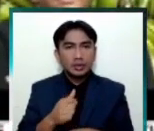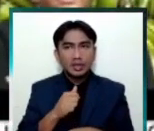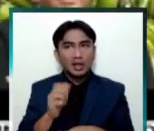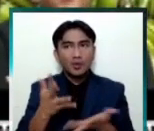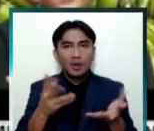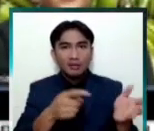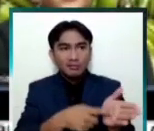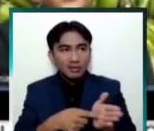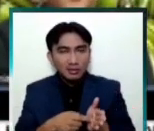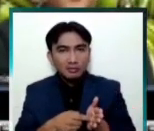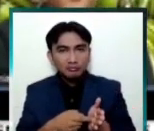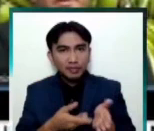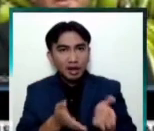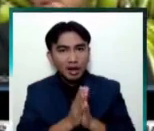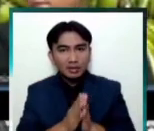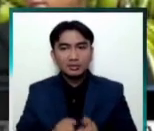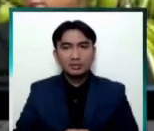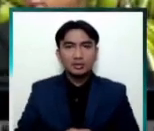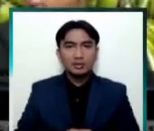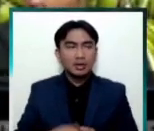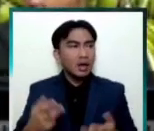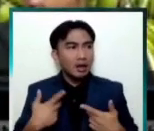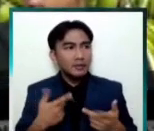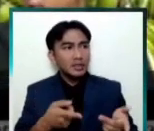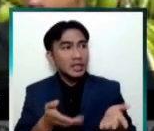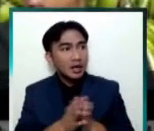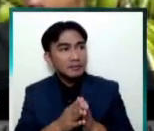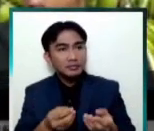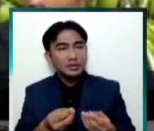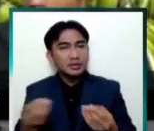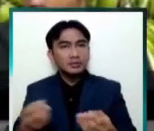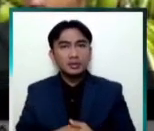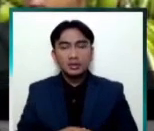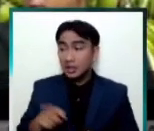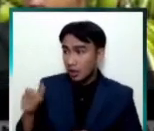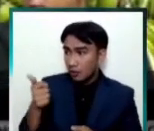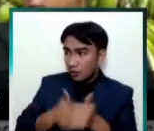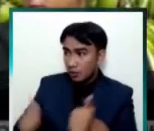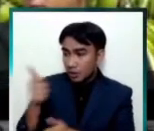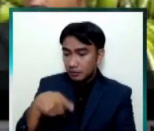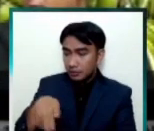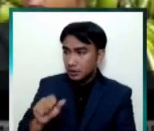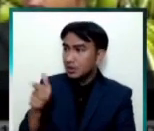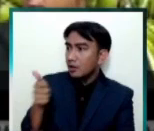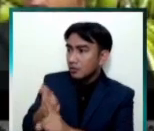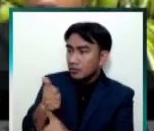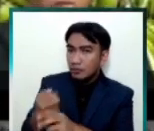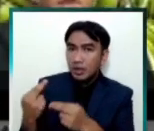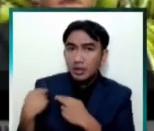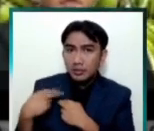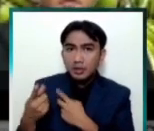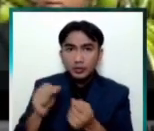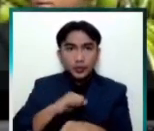different agencies have not submitted. But ikaw ang head ng PCA, hindi ba responsibility mo na ma-implement yan?